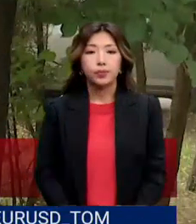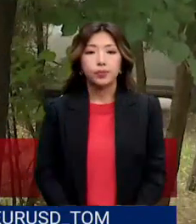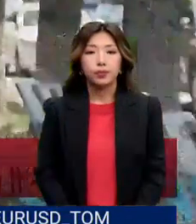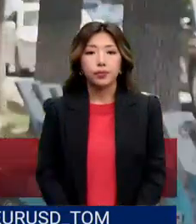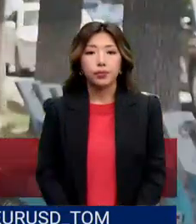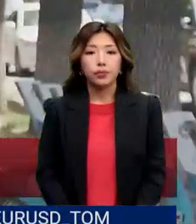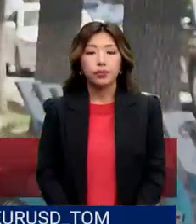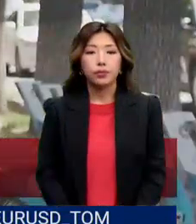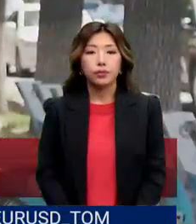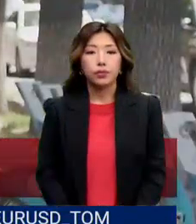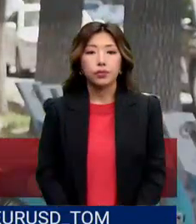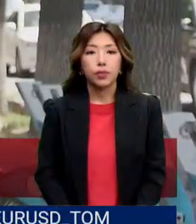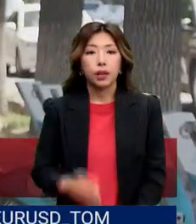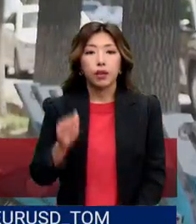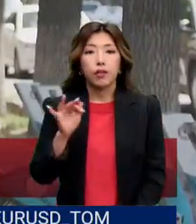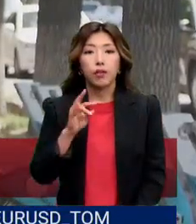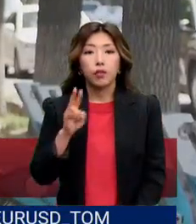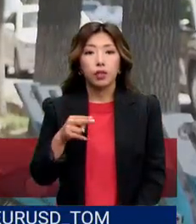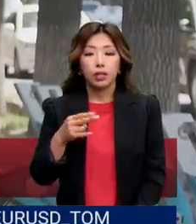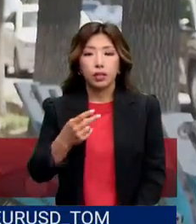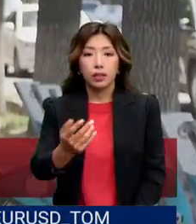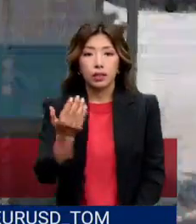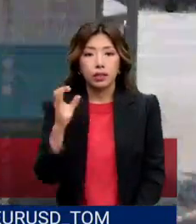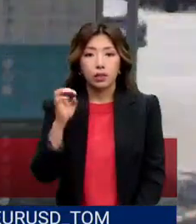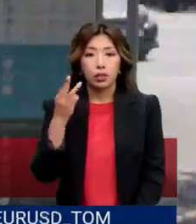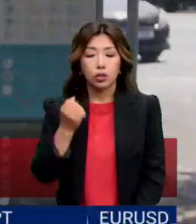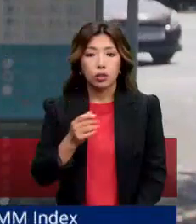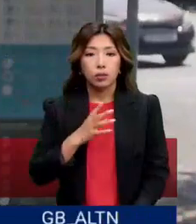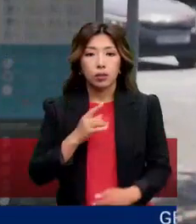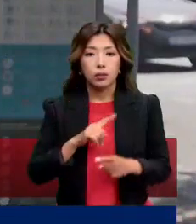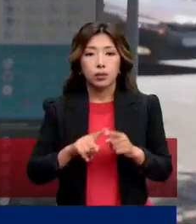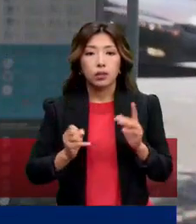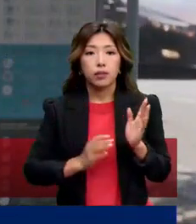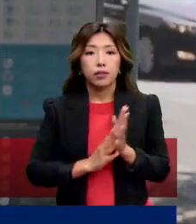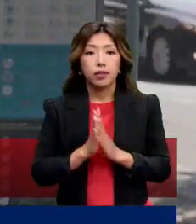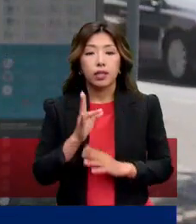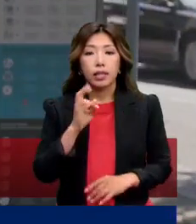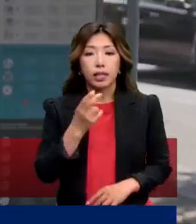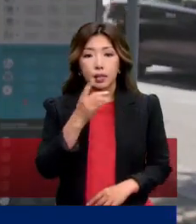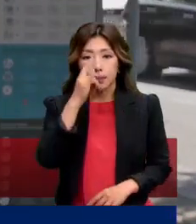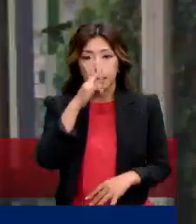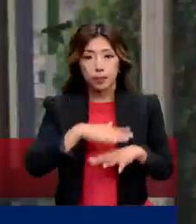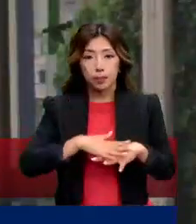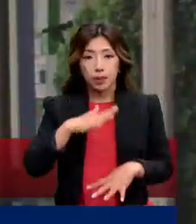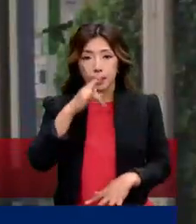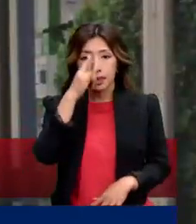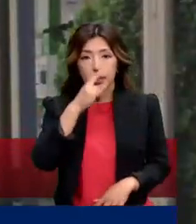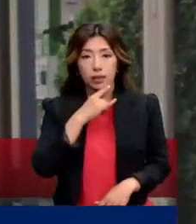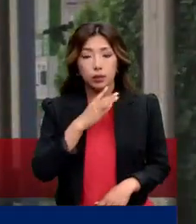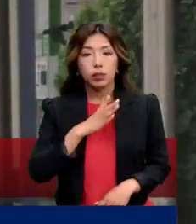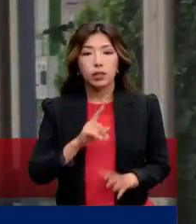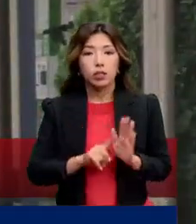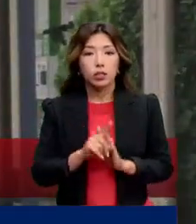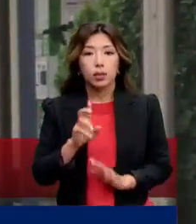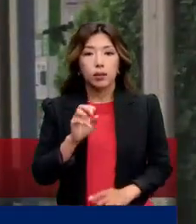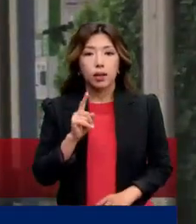рынок стремится. Кстати, фондовые рынки США резко выросли после решения ФРС. Нацбанк Казахстана также на этой неделе повысил базовую